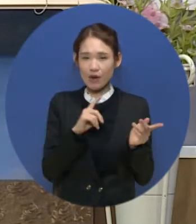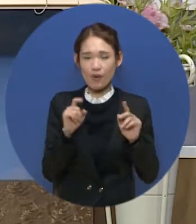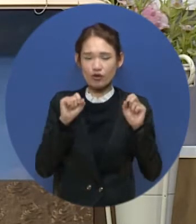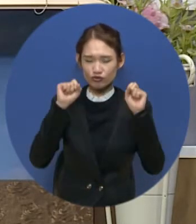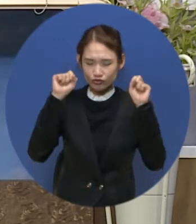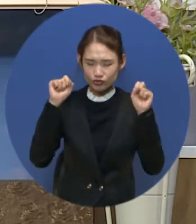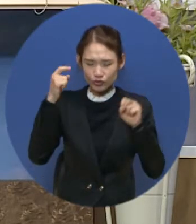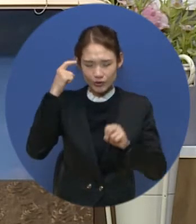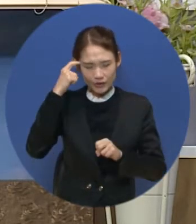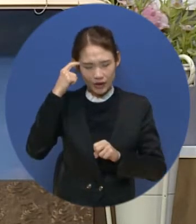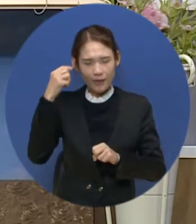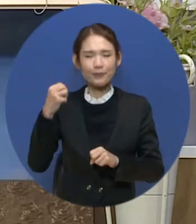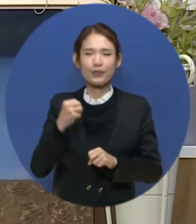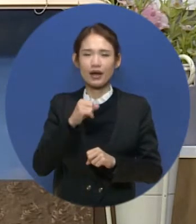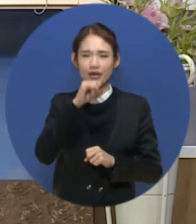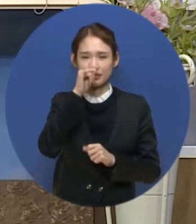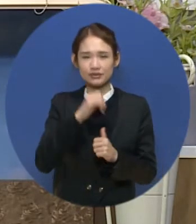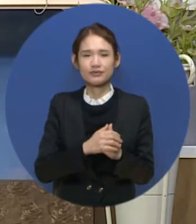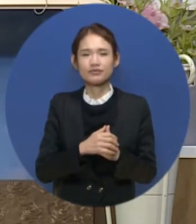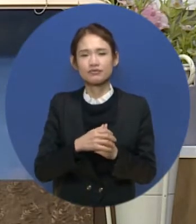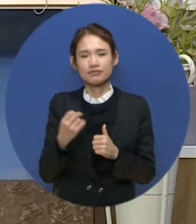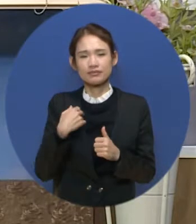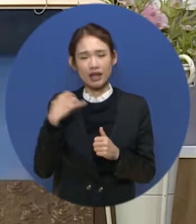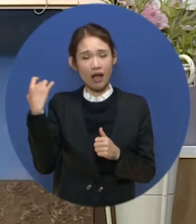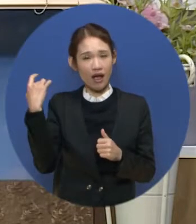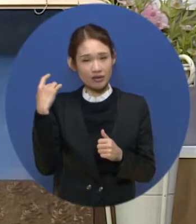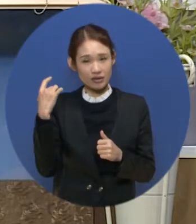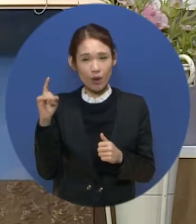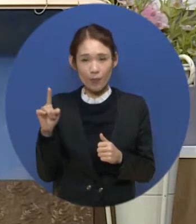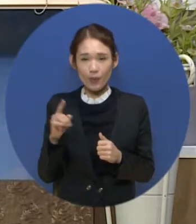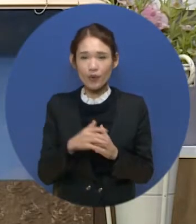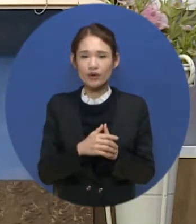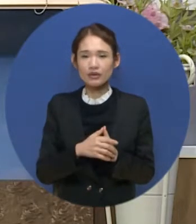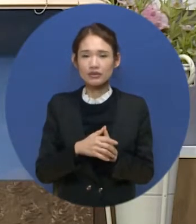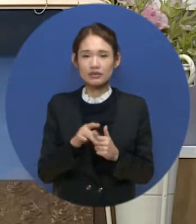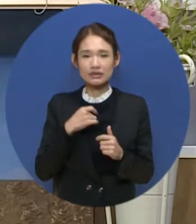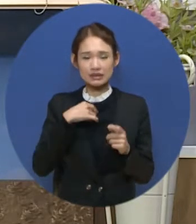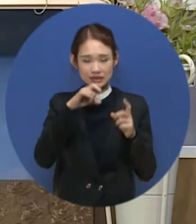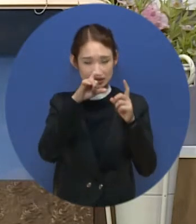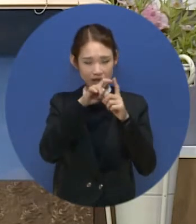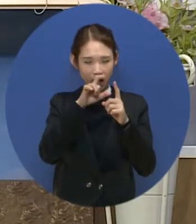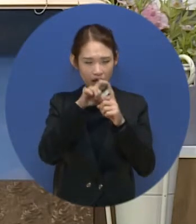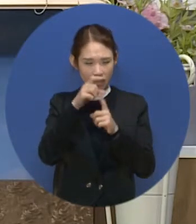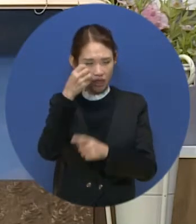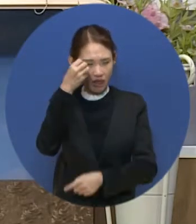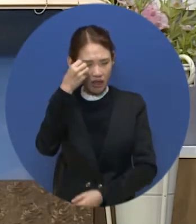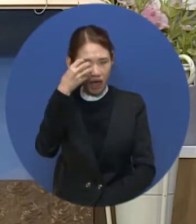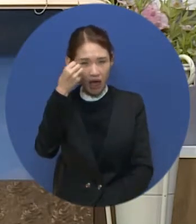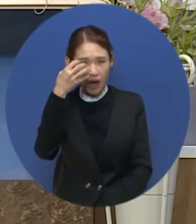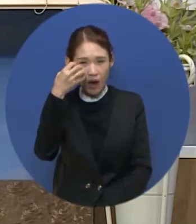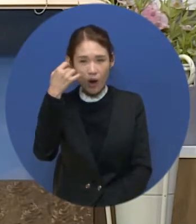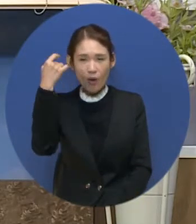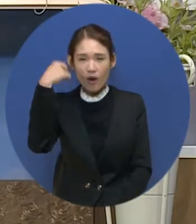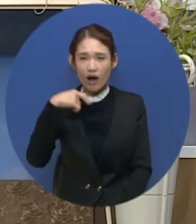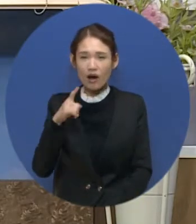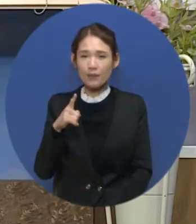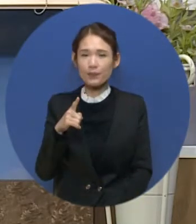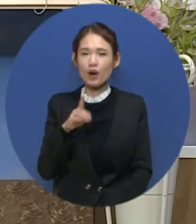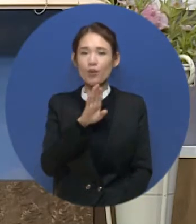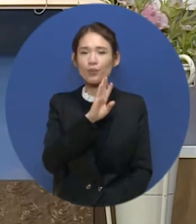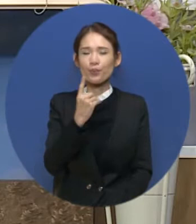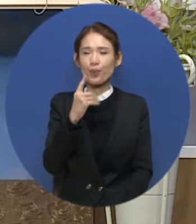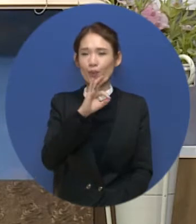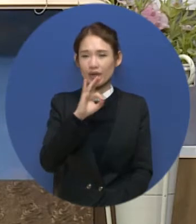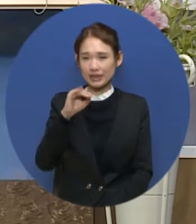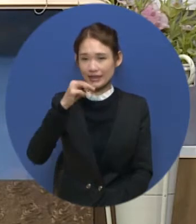운동이라고 생각이 듭니다. 네네. 그리고 또 제가 듣기로는 좀 저는 생소했어요. 이 단어가 네네. 보이타